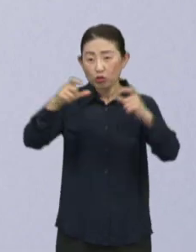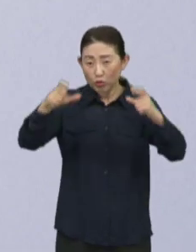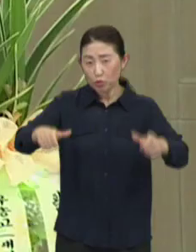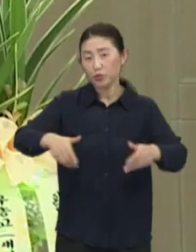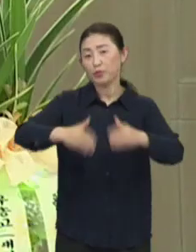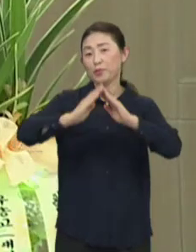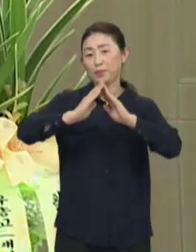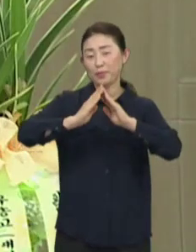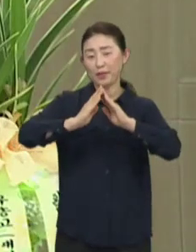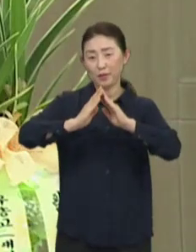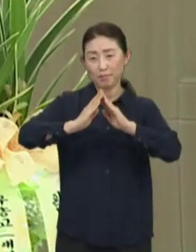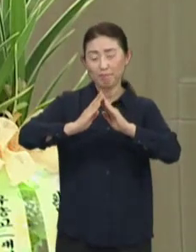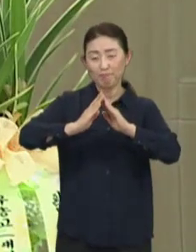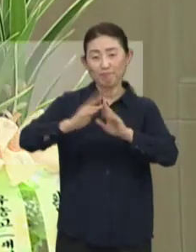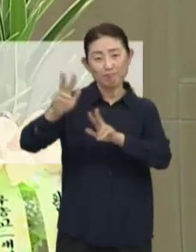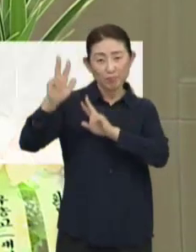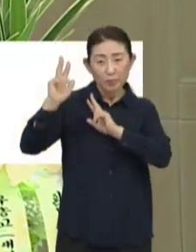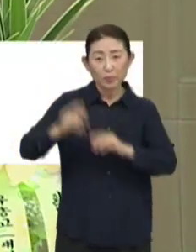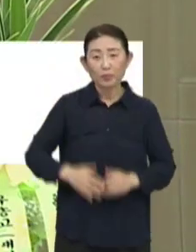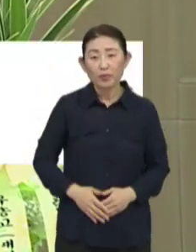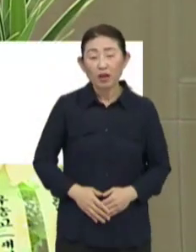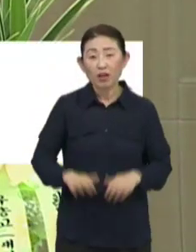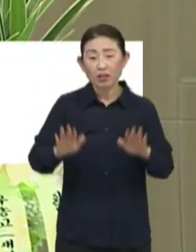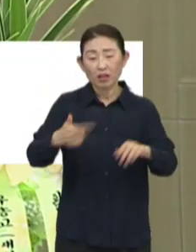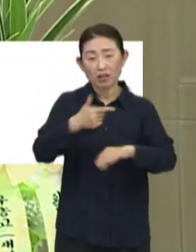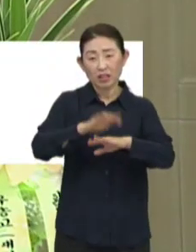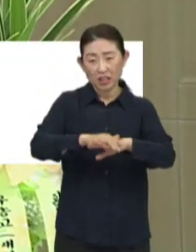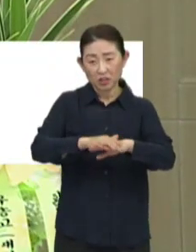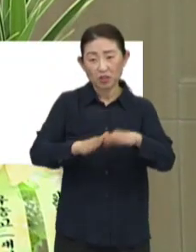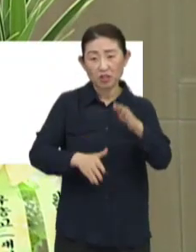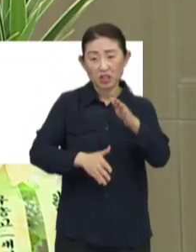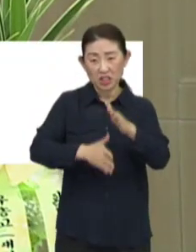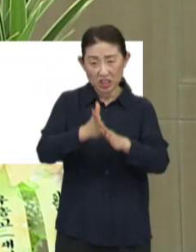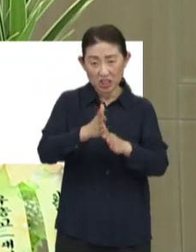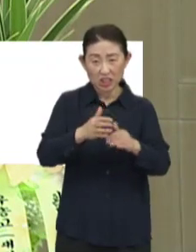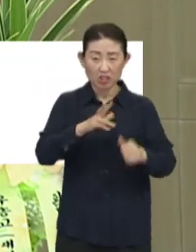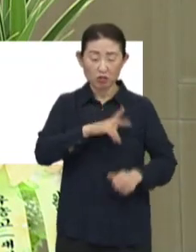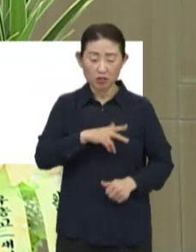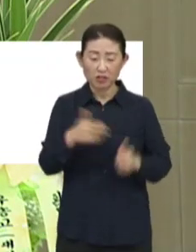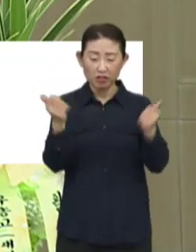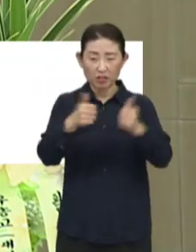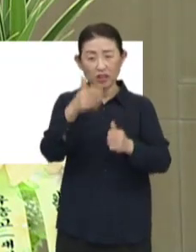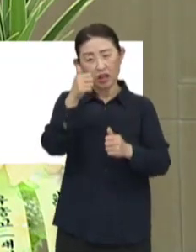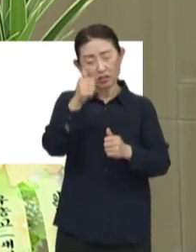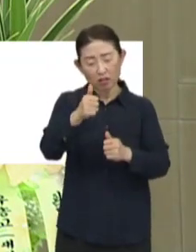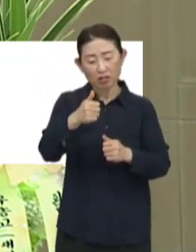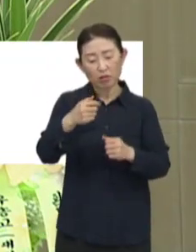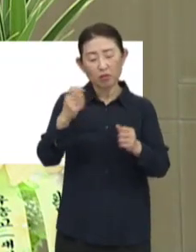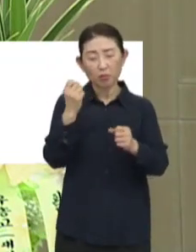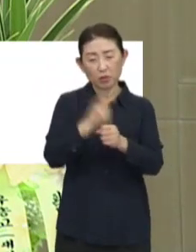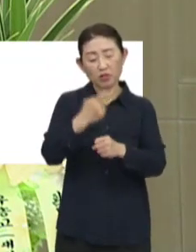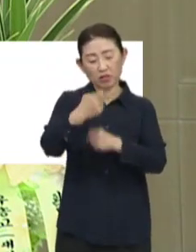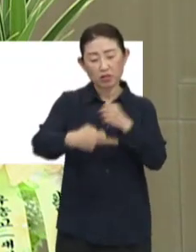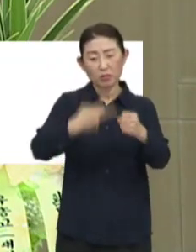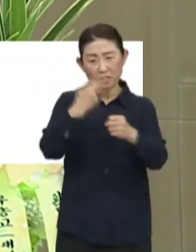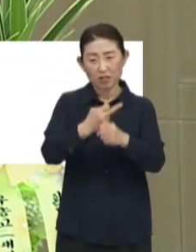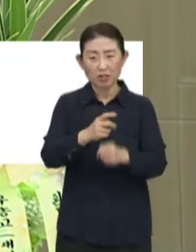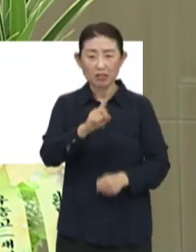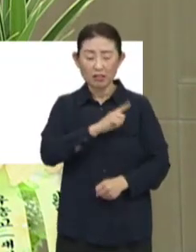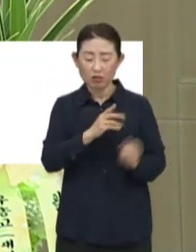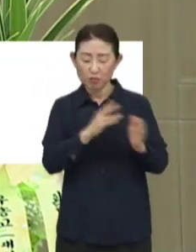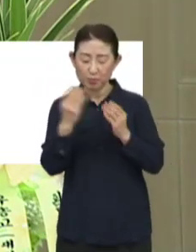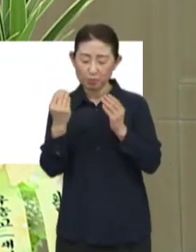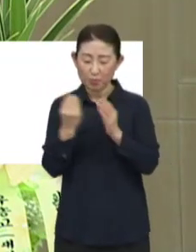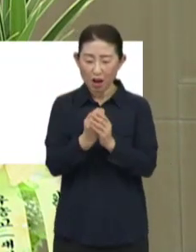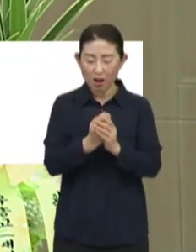내세웁니다. 저는 12년간 대전시 의원과 의장을 했습니다. 가장 준비가 잘 돼 있고 부지런하고